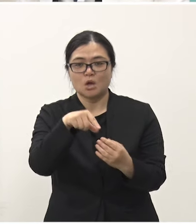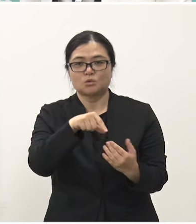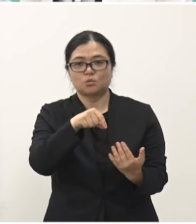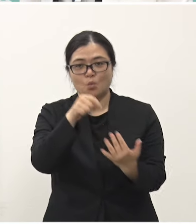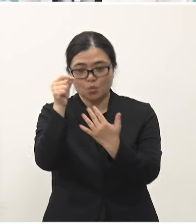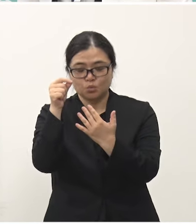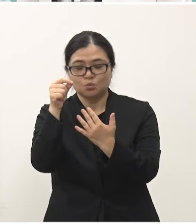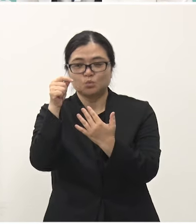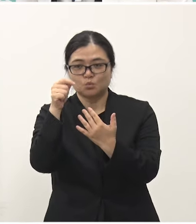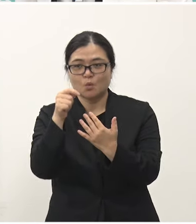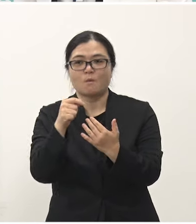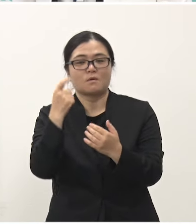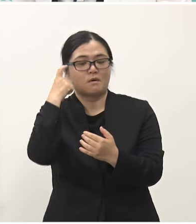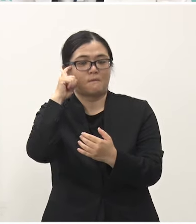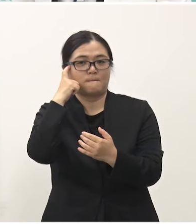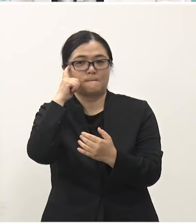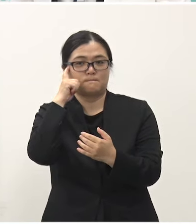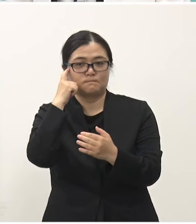てまいり